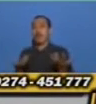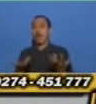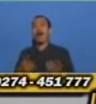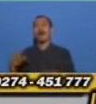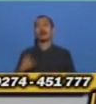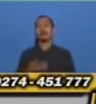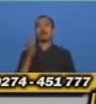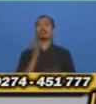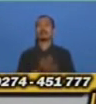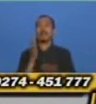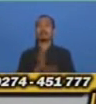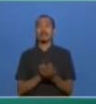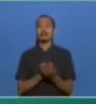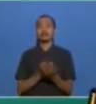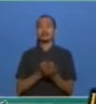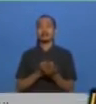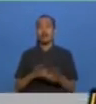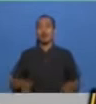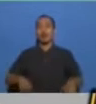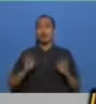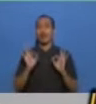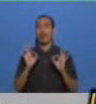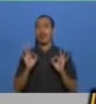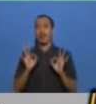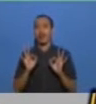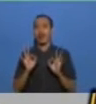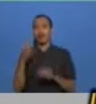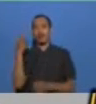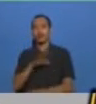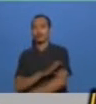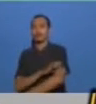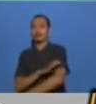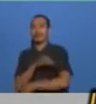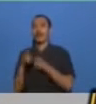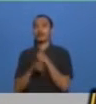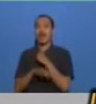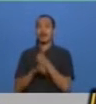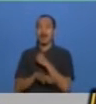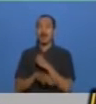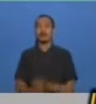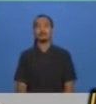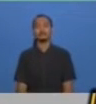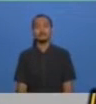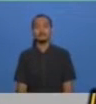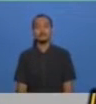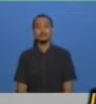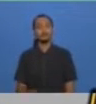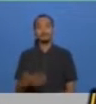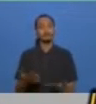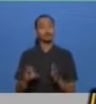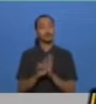batasan-batasan normal untuk tekanan darah. Terus kemudian kalau misalnya dia